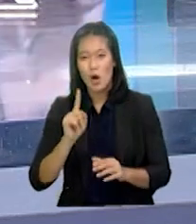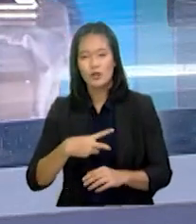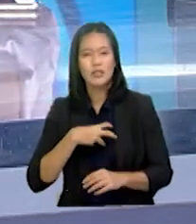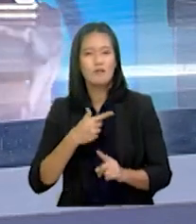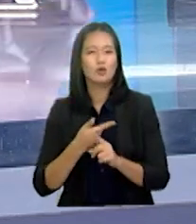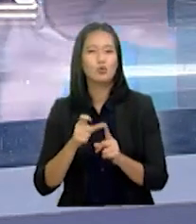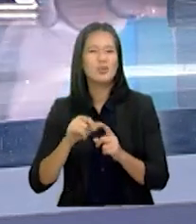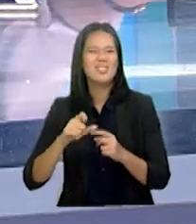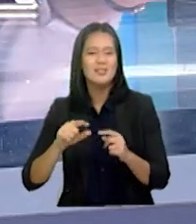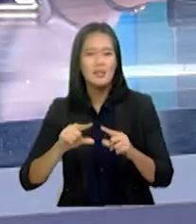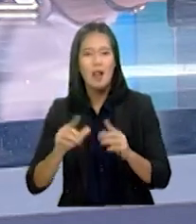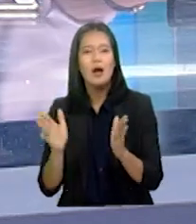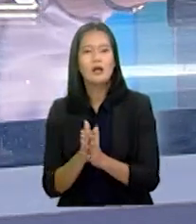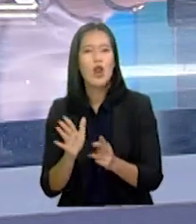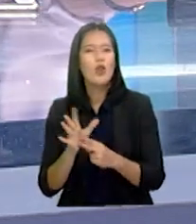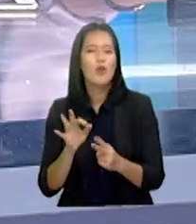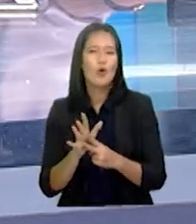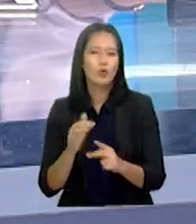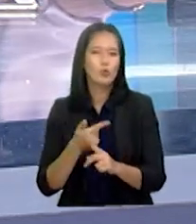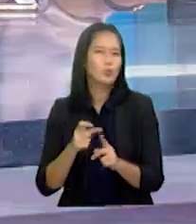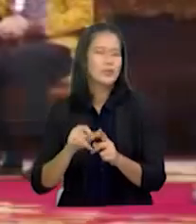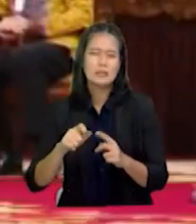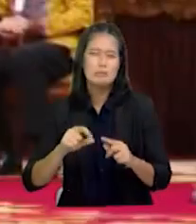bersifat yudisial dan non-yudisial.